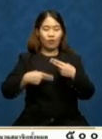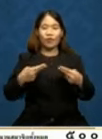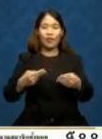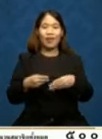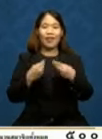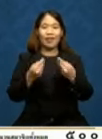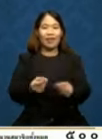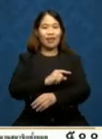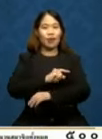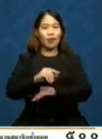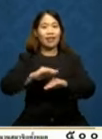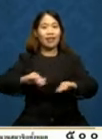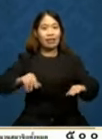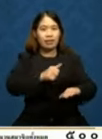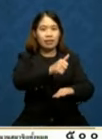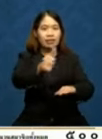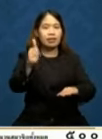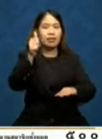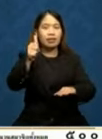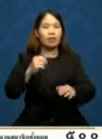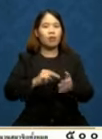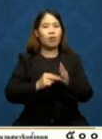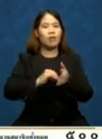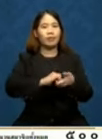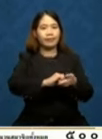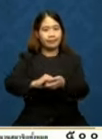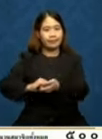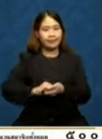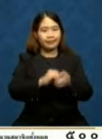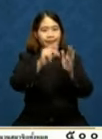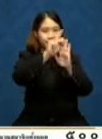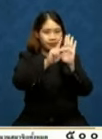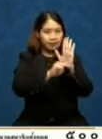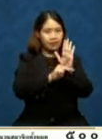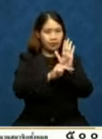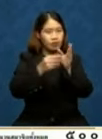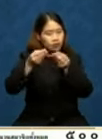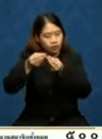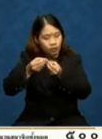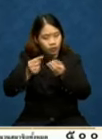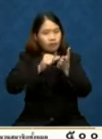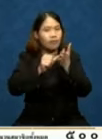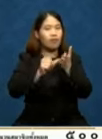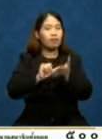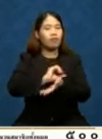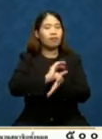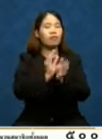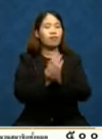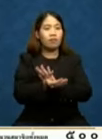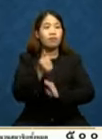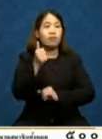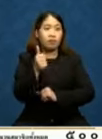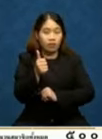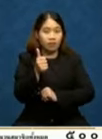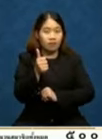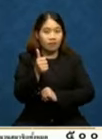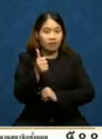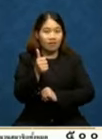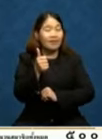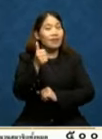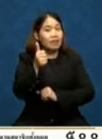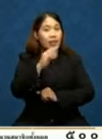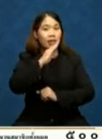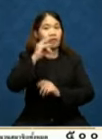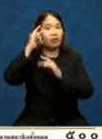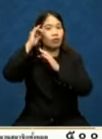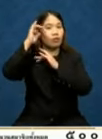ที่ดีกว่านะคะคือการมาร่วมกันแก้ไขกฎหมายฉบับนี้ค่ะจะดีกว่าไหมคะว่าถ้าเราร่วมกันสร้างความหวัง